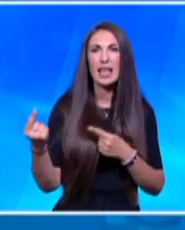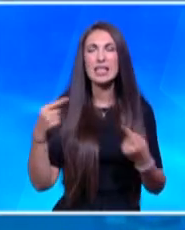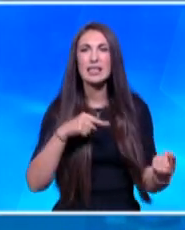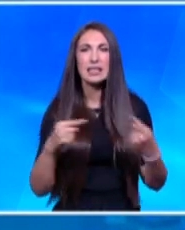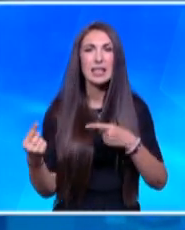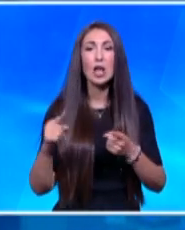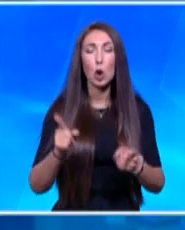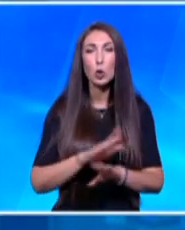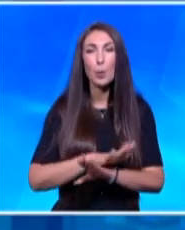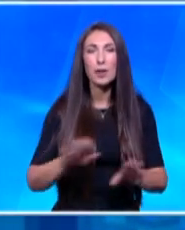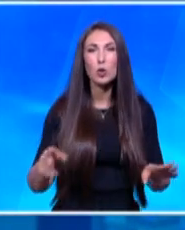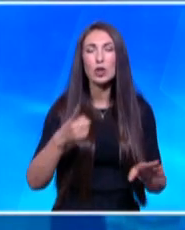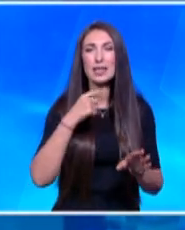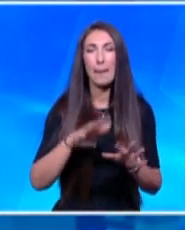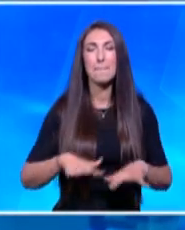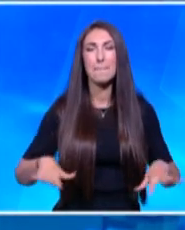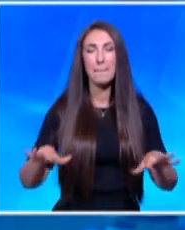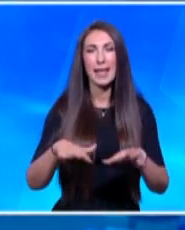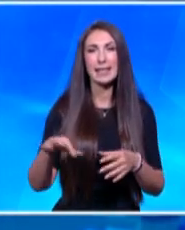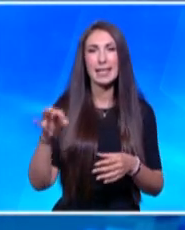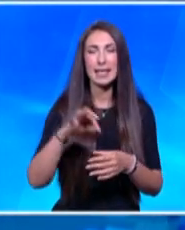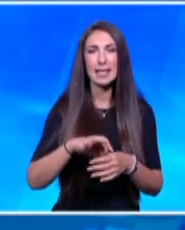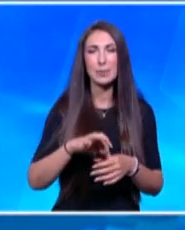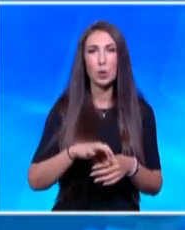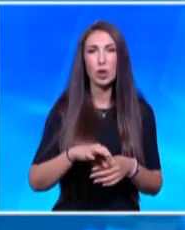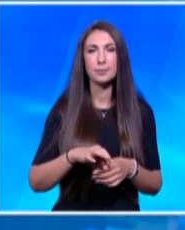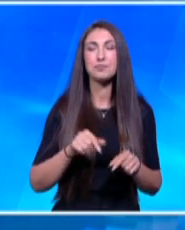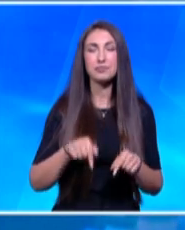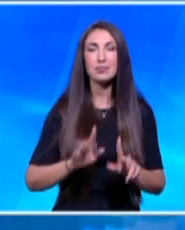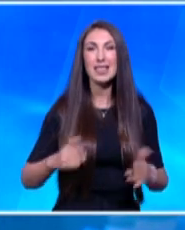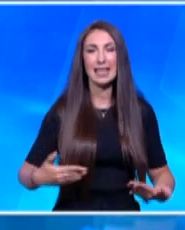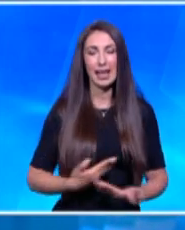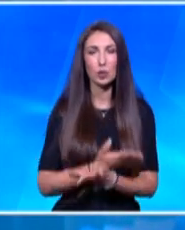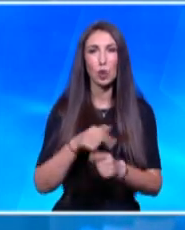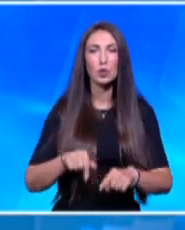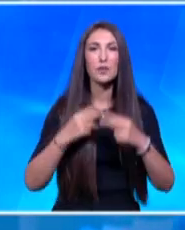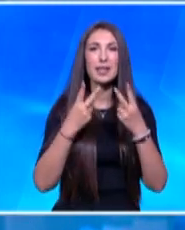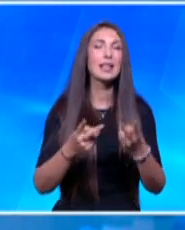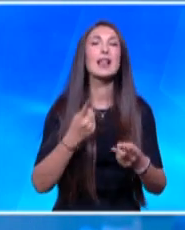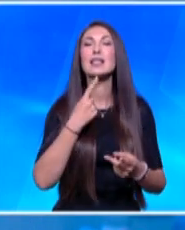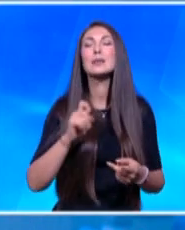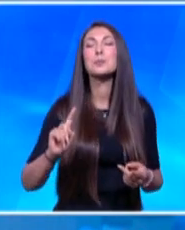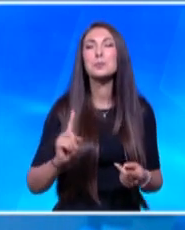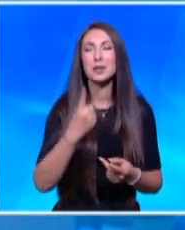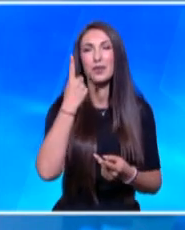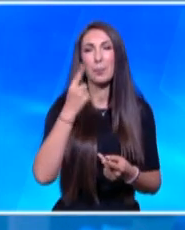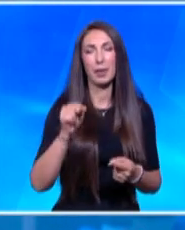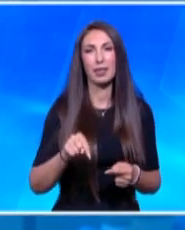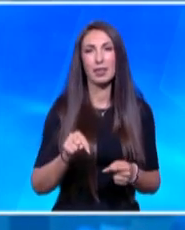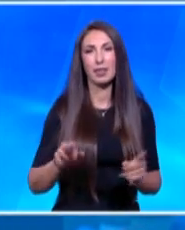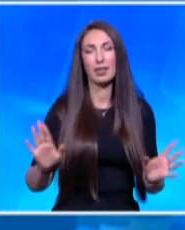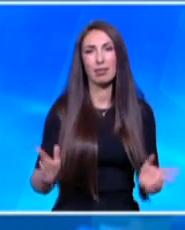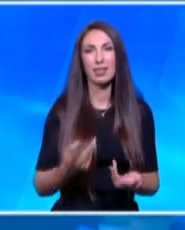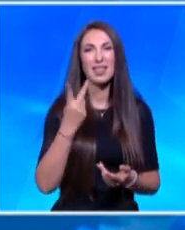с местните избори. И интересното, което днес наблюдаваме за първи път, може би откакто въобще